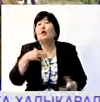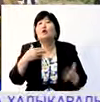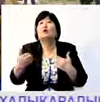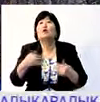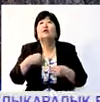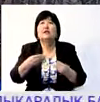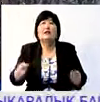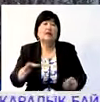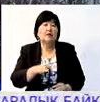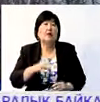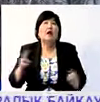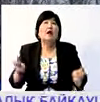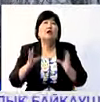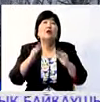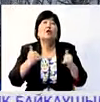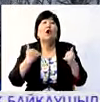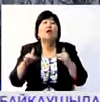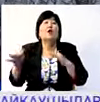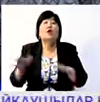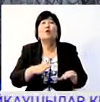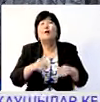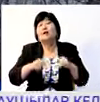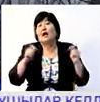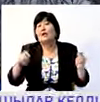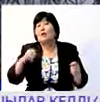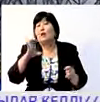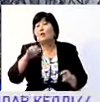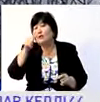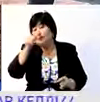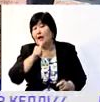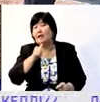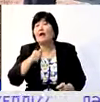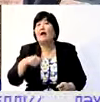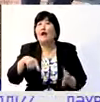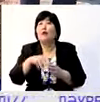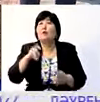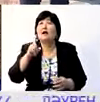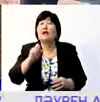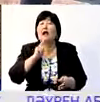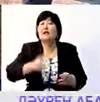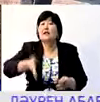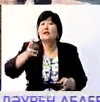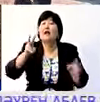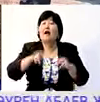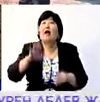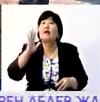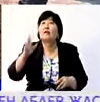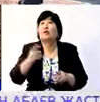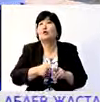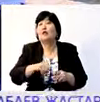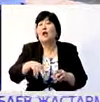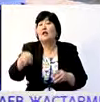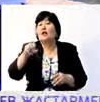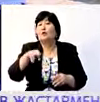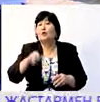хаттар таратамыз. Тілсіз жаудың алдын алу бағытында шаралар маусым айында қалалық мәслихаттың кезекті сессиясында қаралатын болады. Сондықтан